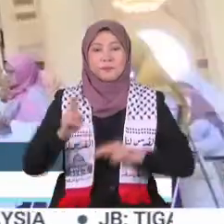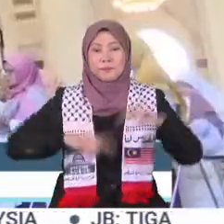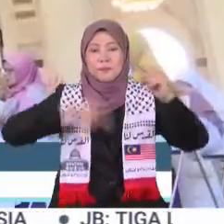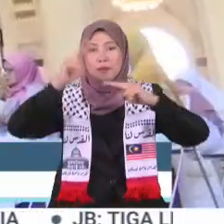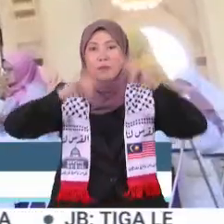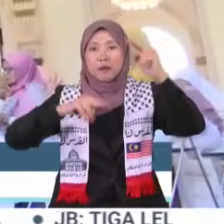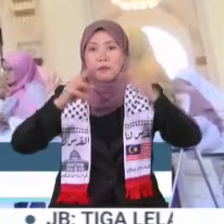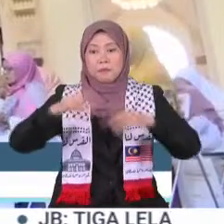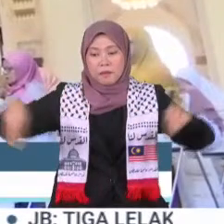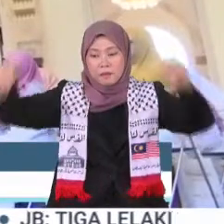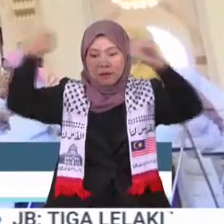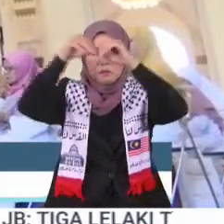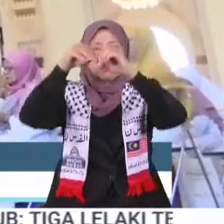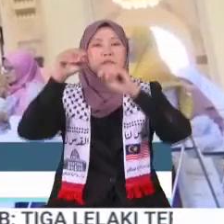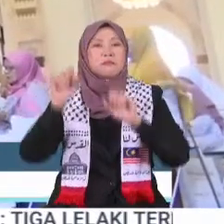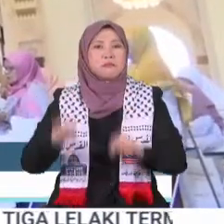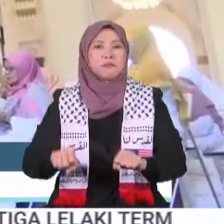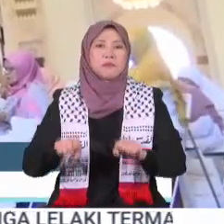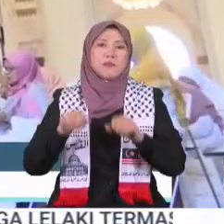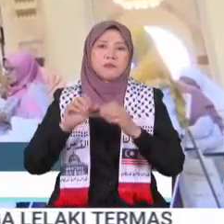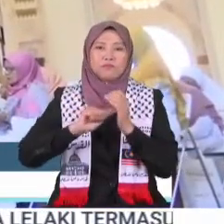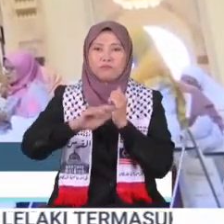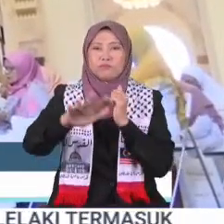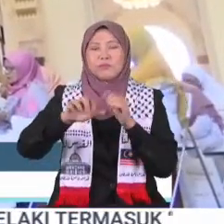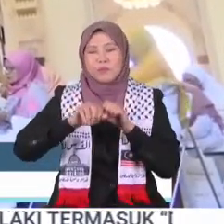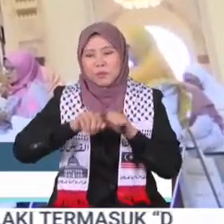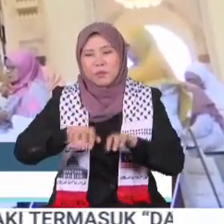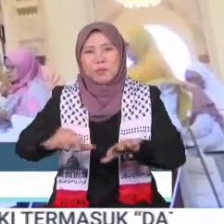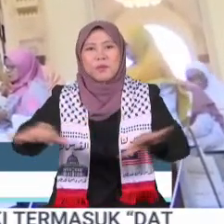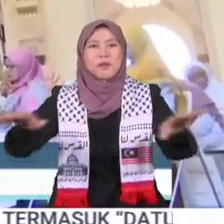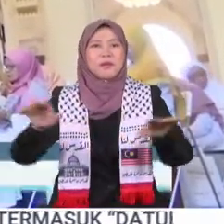Pembinaan masjid tersebut dapat memperluaskan syiar Islam